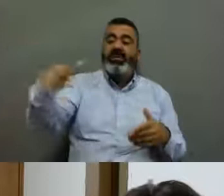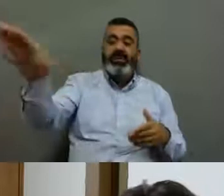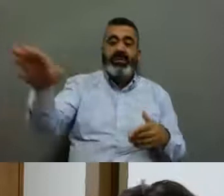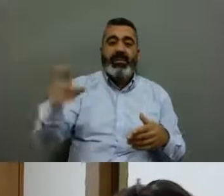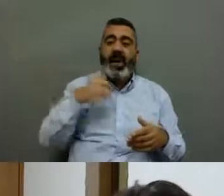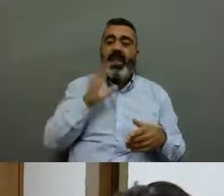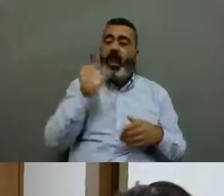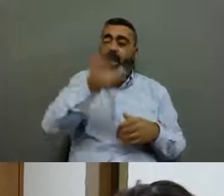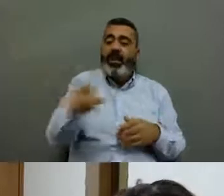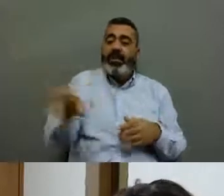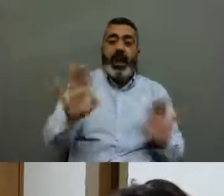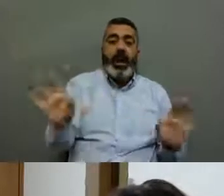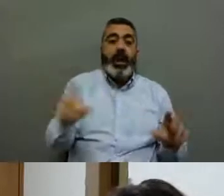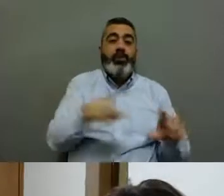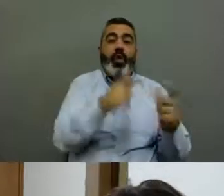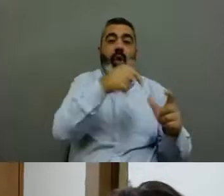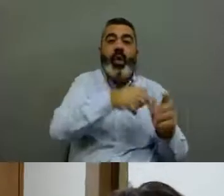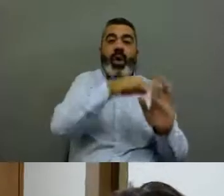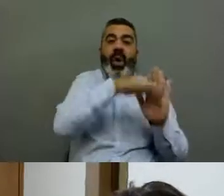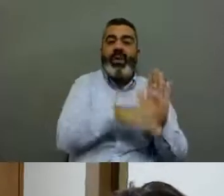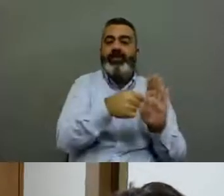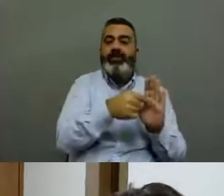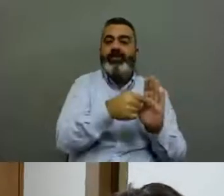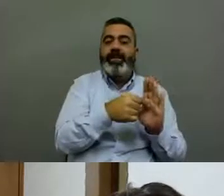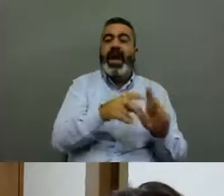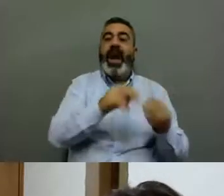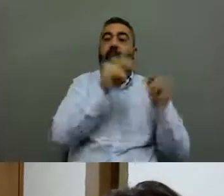επένδυση. Θεωρώ ότι το σχολείο είναι